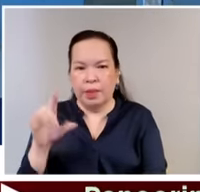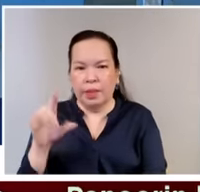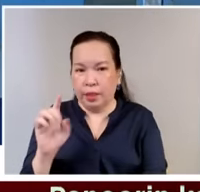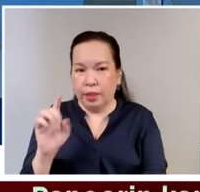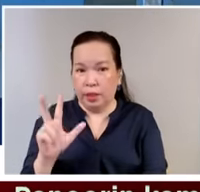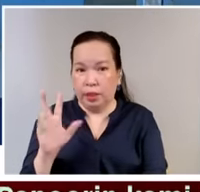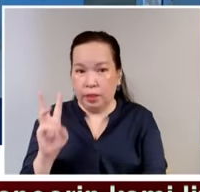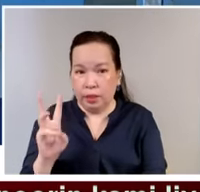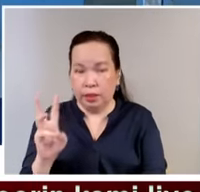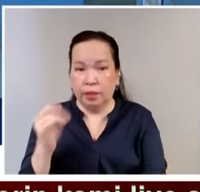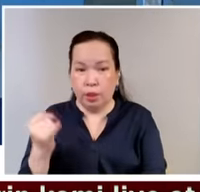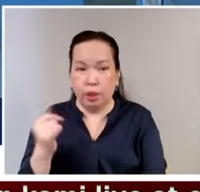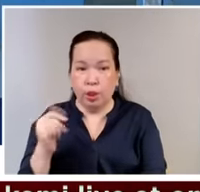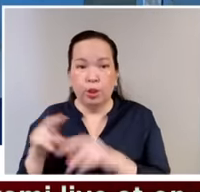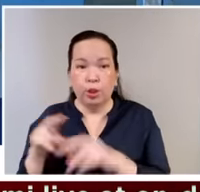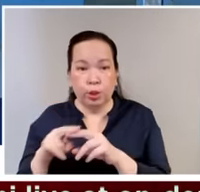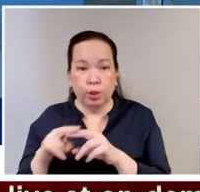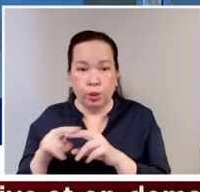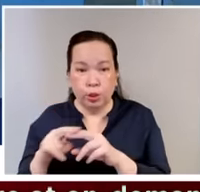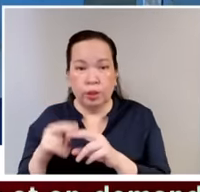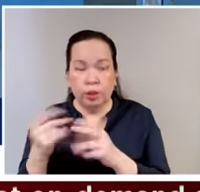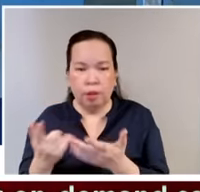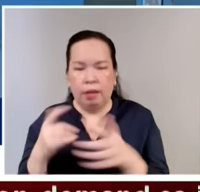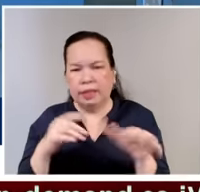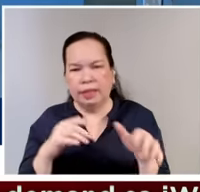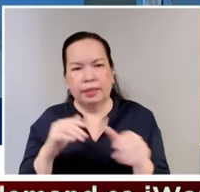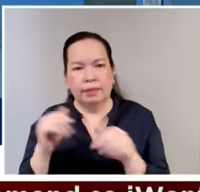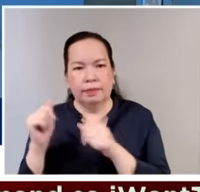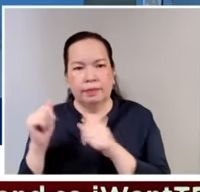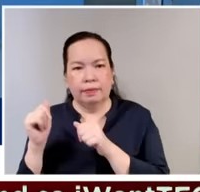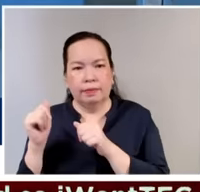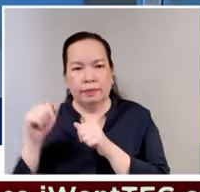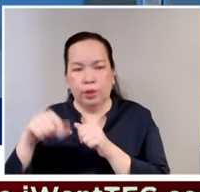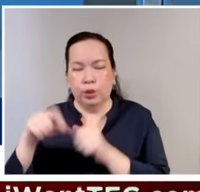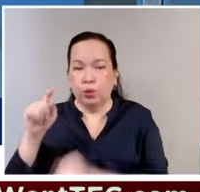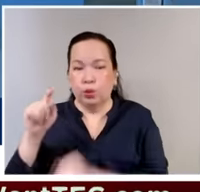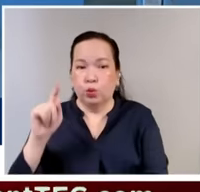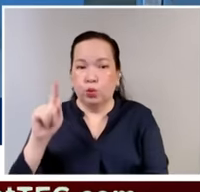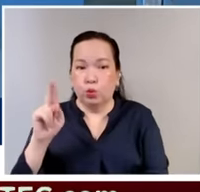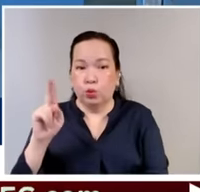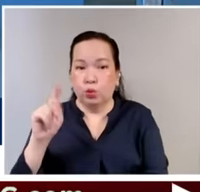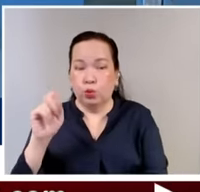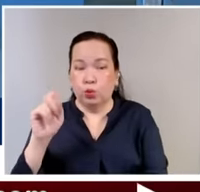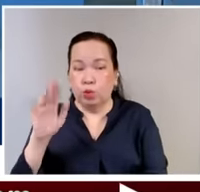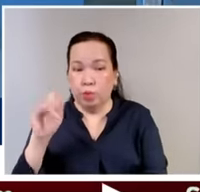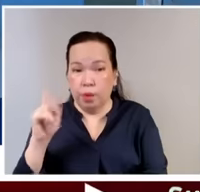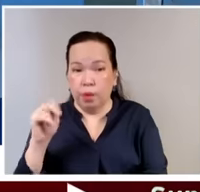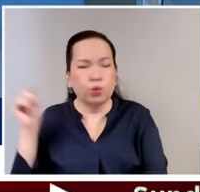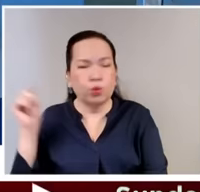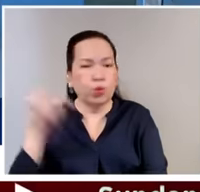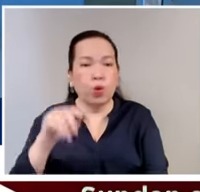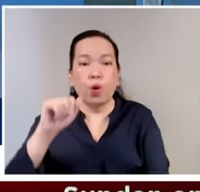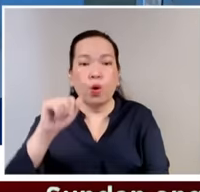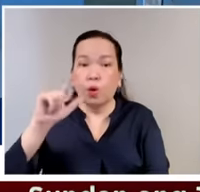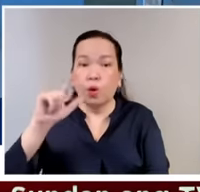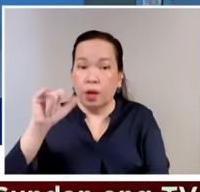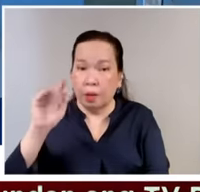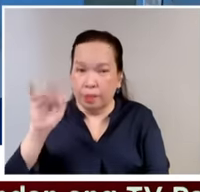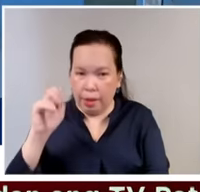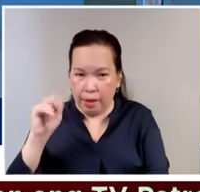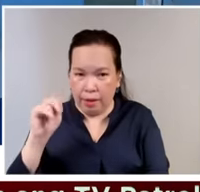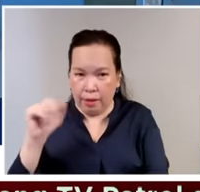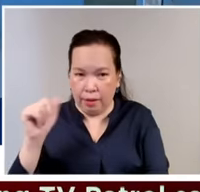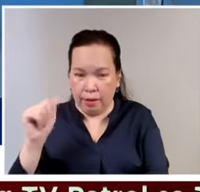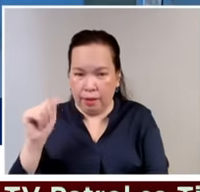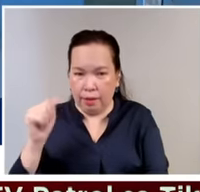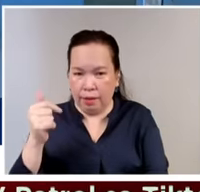yan na yung magiging huling biyahe ng Philippine National Railways dito sa Metro Manila sa mahabang panahon dahil pansamantala nga itong